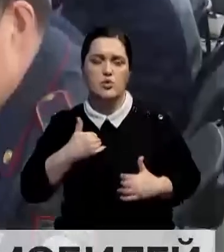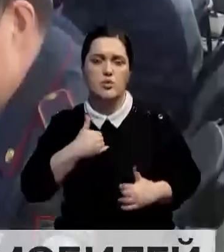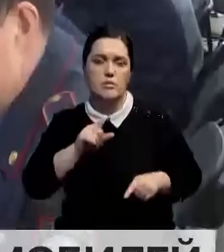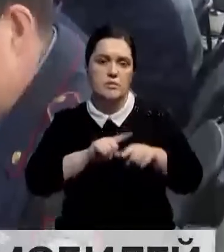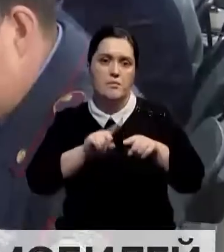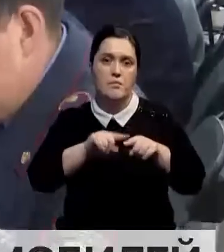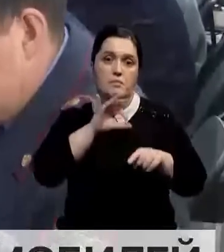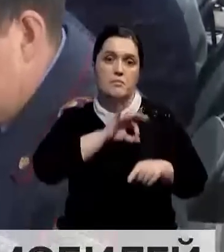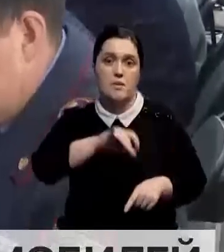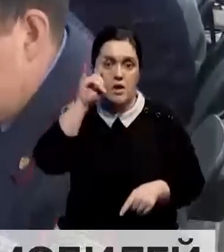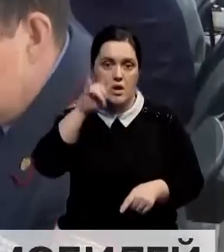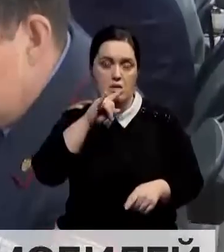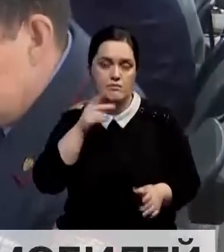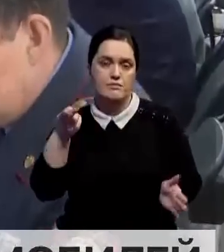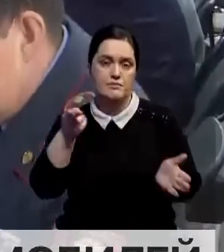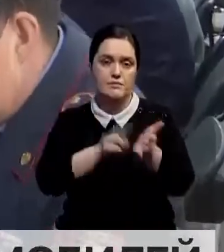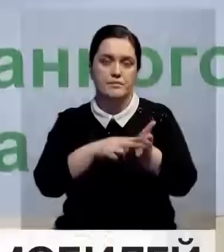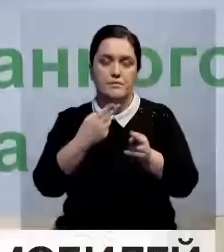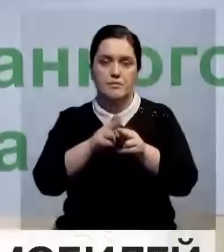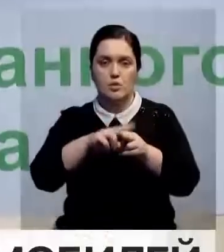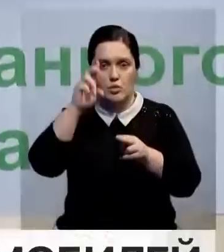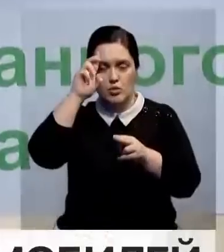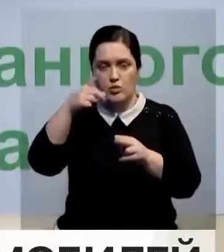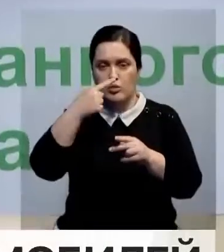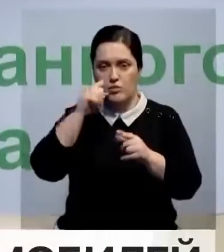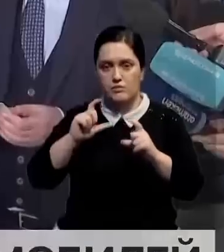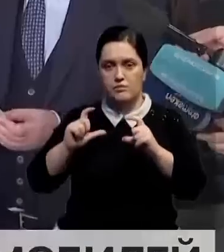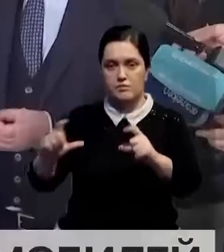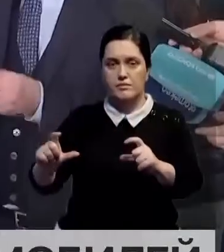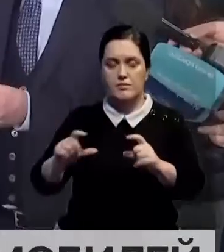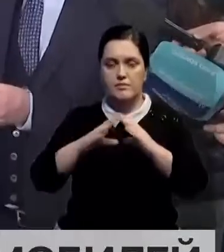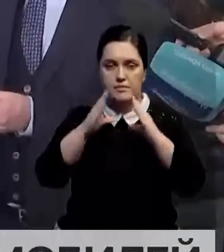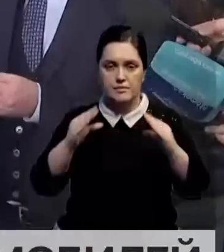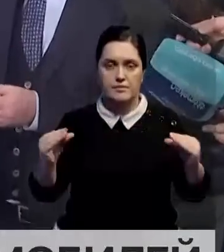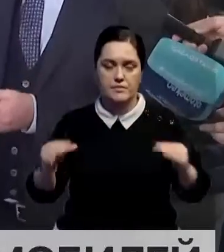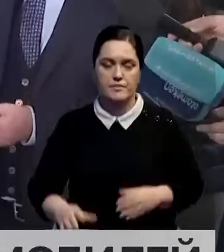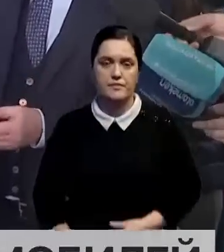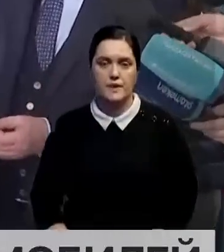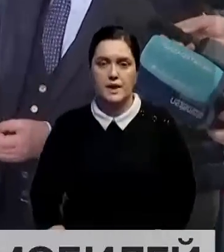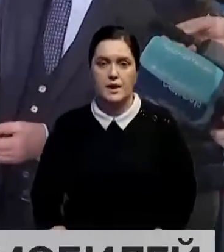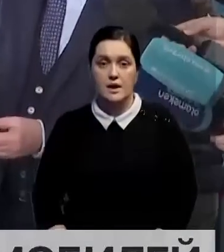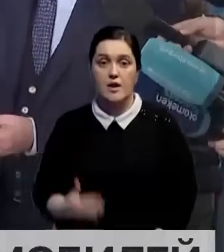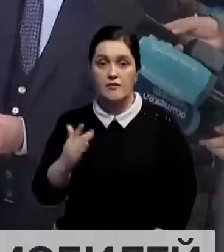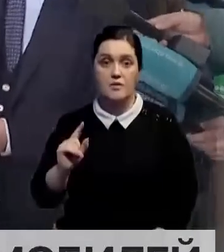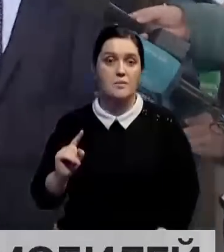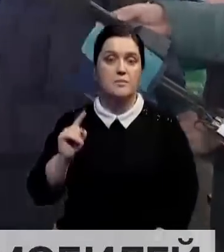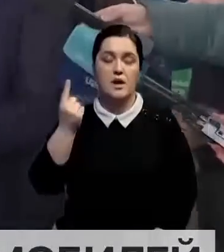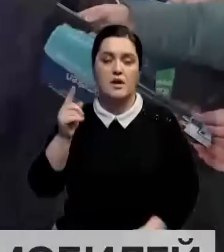заветную казахстанскую прописку и государственный номерной знак. Вы первый в Астане, поэтому